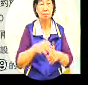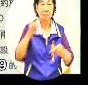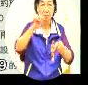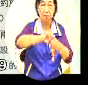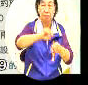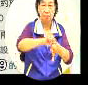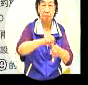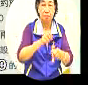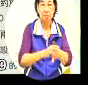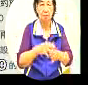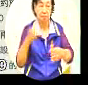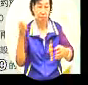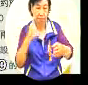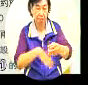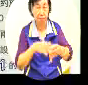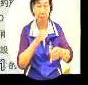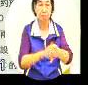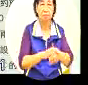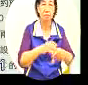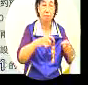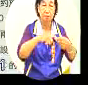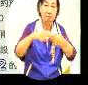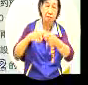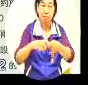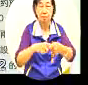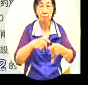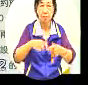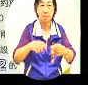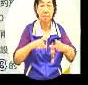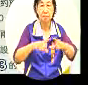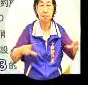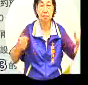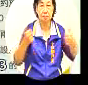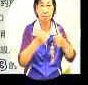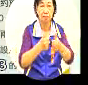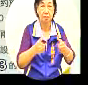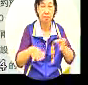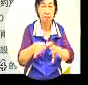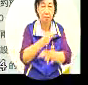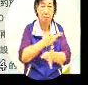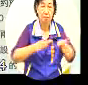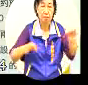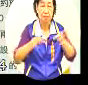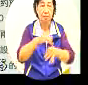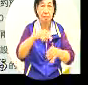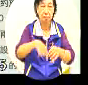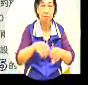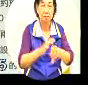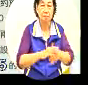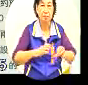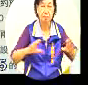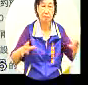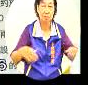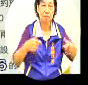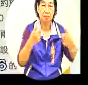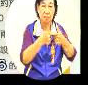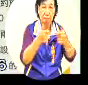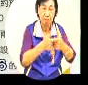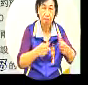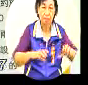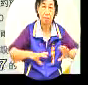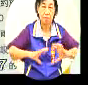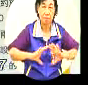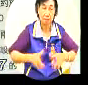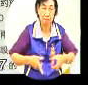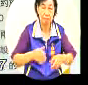这个联合国大会，在1960年它有通过所谓的经济社会文化权利国际的合约。那上面其实有提到一个